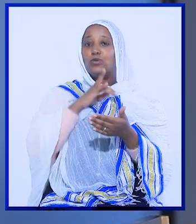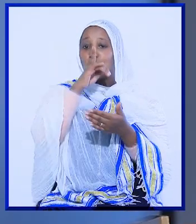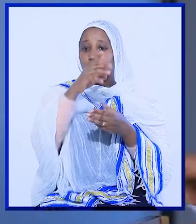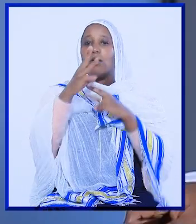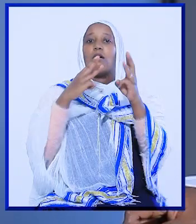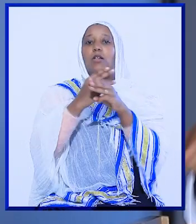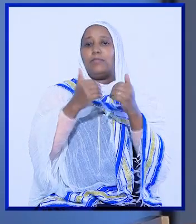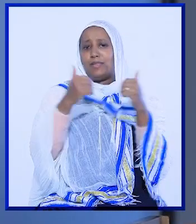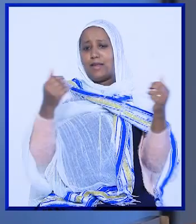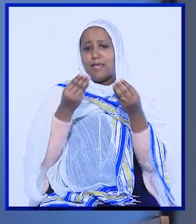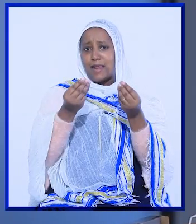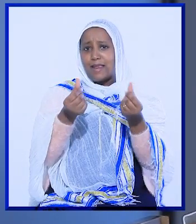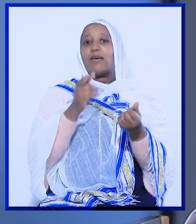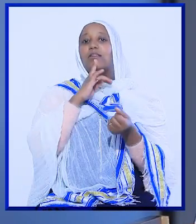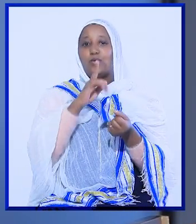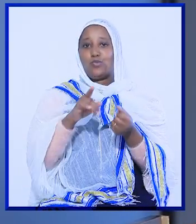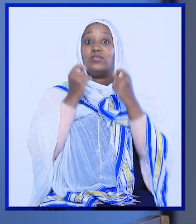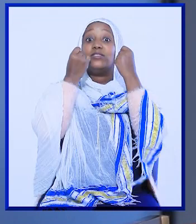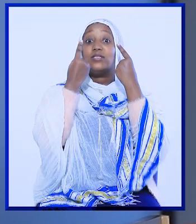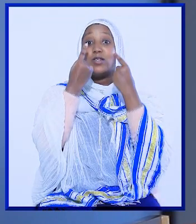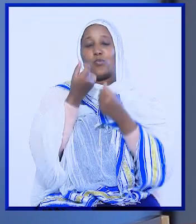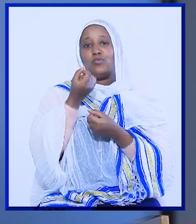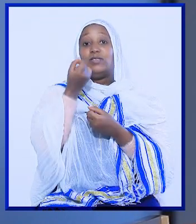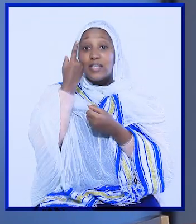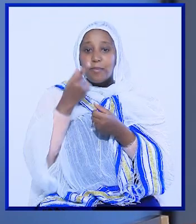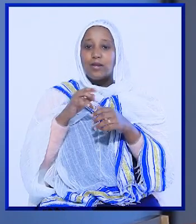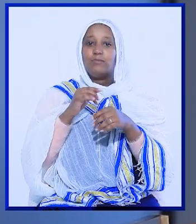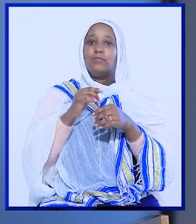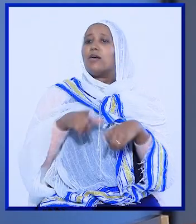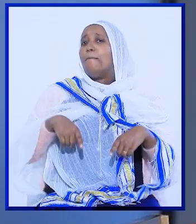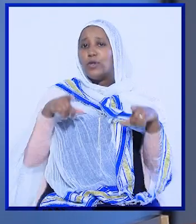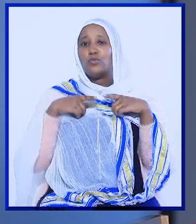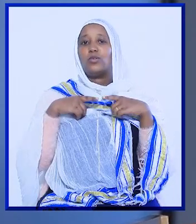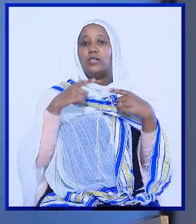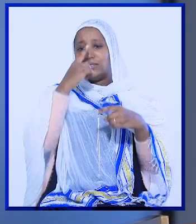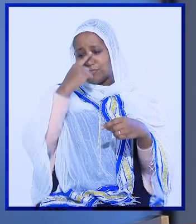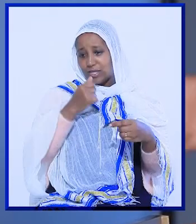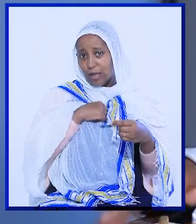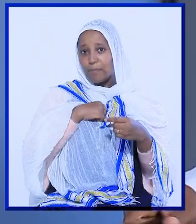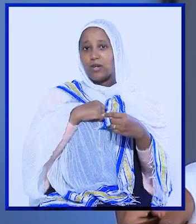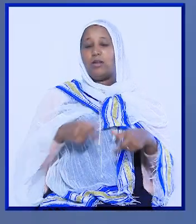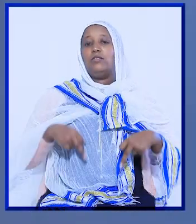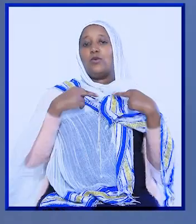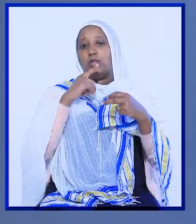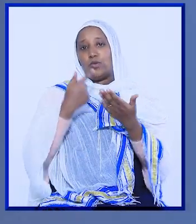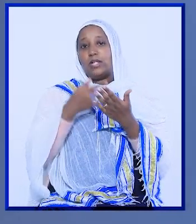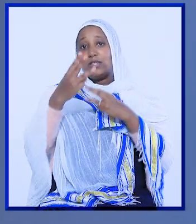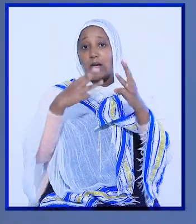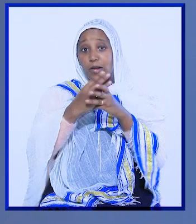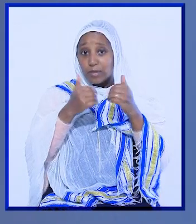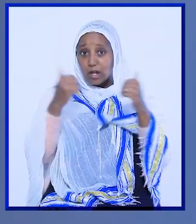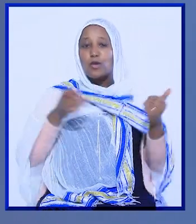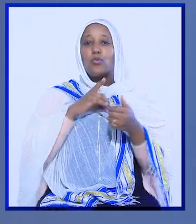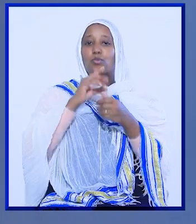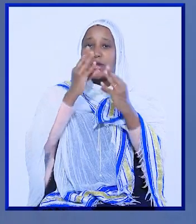ከዓለም የተለየ እውነት ነው። ረቂቅ እውነት ነው። ስንረዳውና ሲገባን የበለጠ የምንኖርለት የምንታመንለት ህይወት ነው። ስለዚህ ከዚህ ዓለም